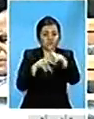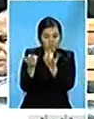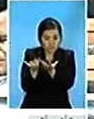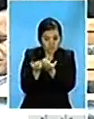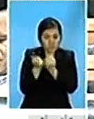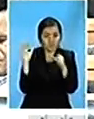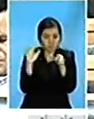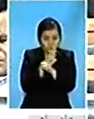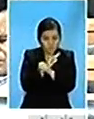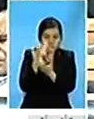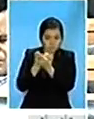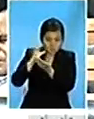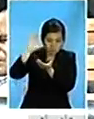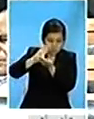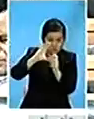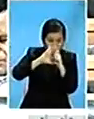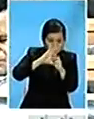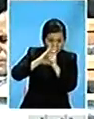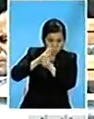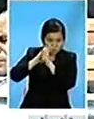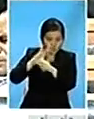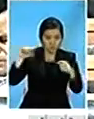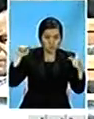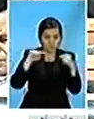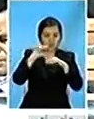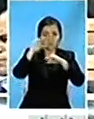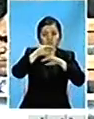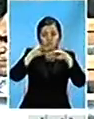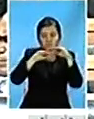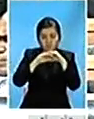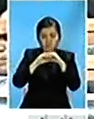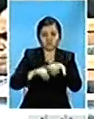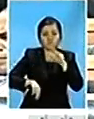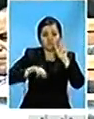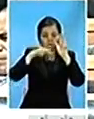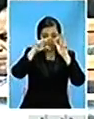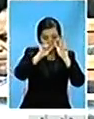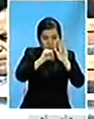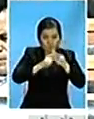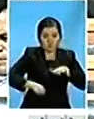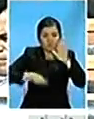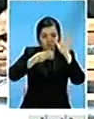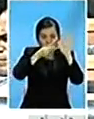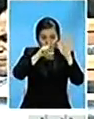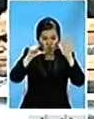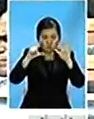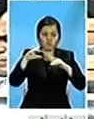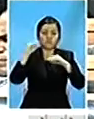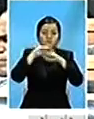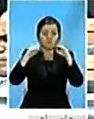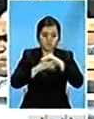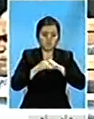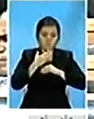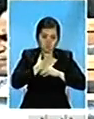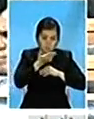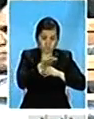ในการใช้เงินจำนวนมหาศาล 350,000 ล้านบาทผมมีแนวทางเสนอแนะดังนี้ครับ 1.